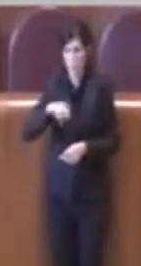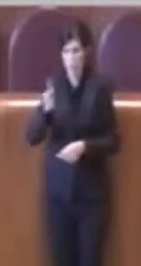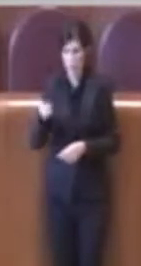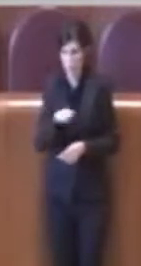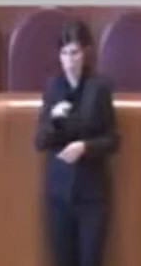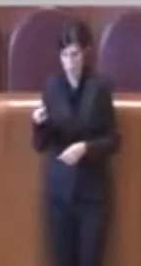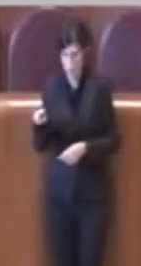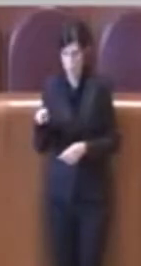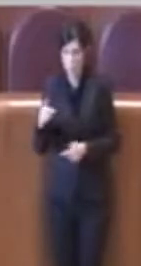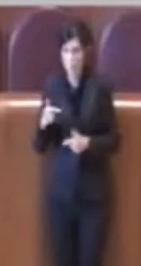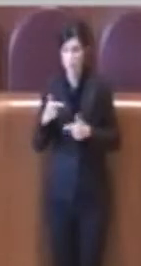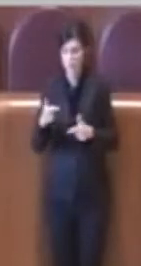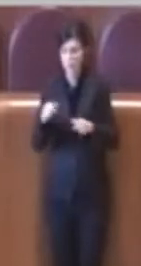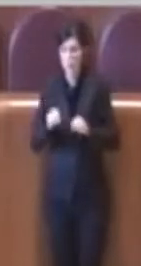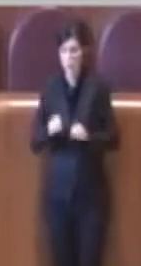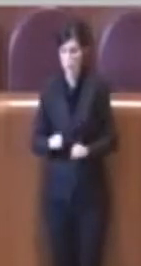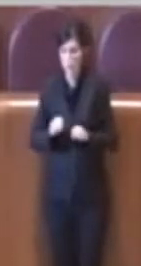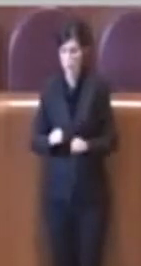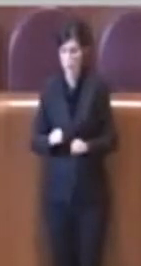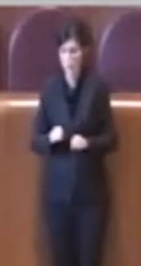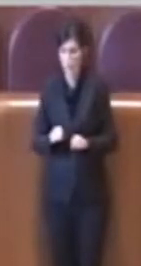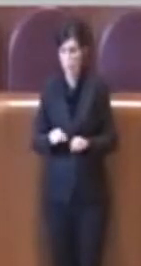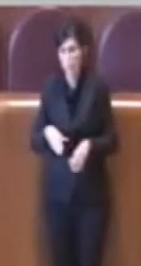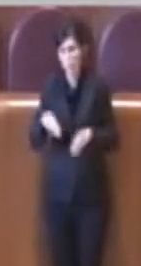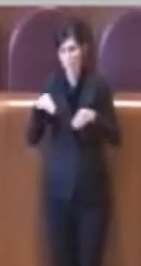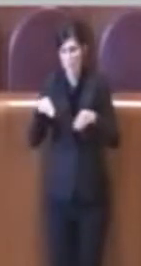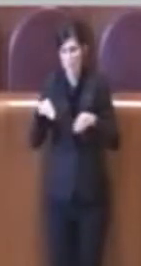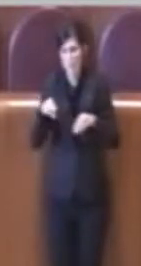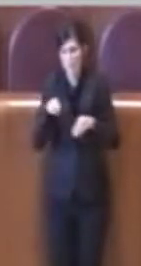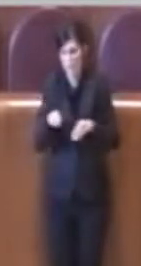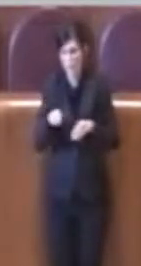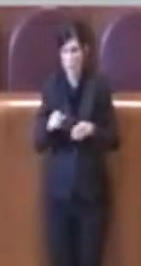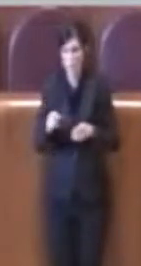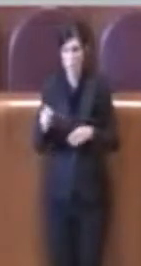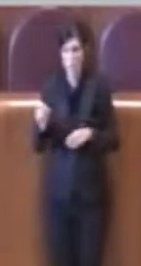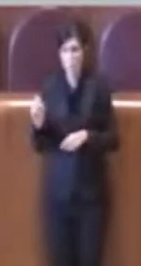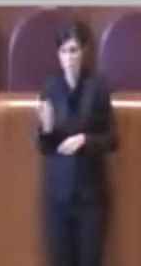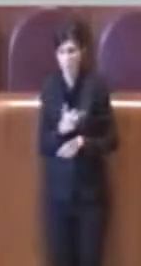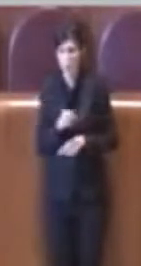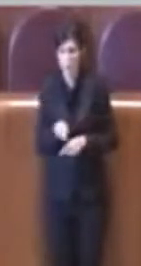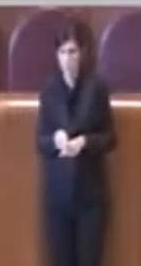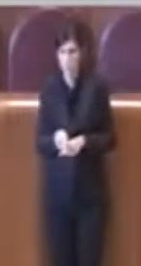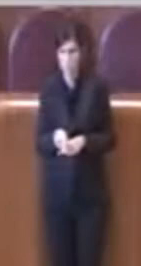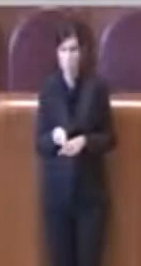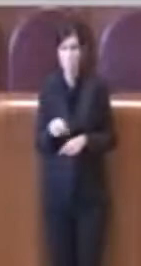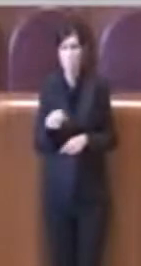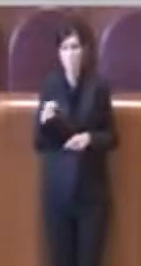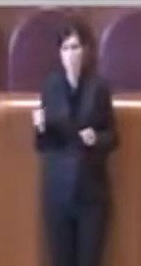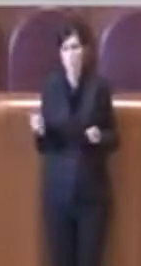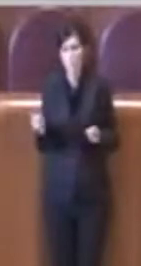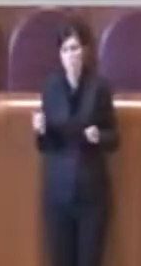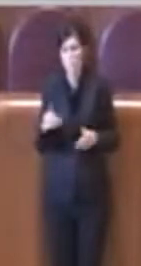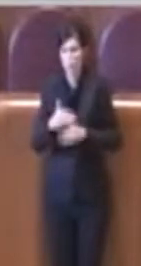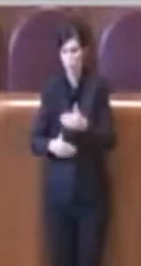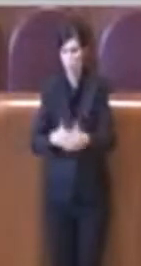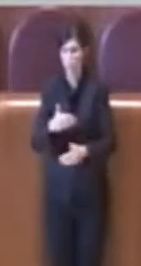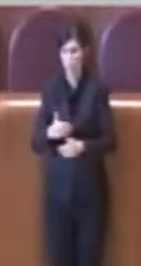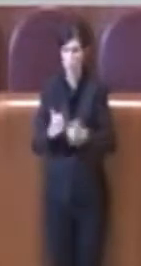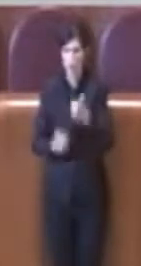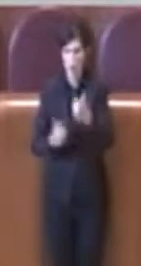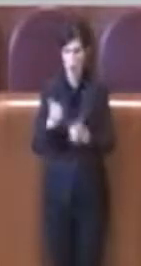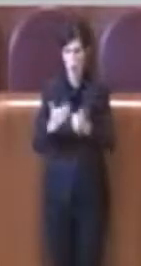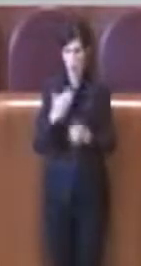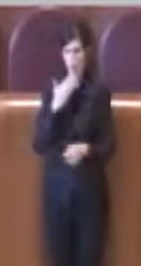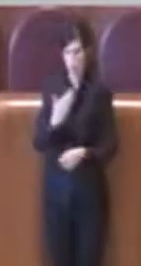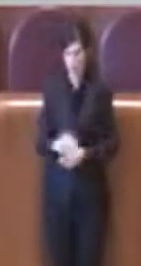consentire di partire immediatamente nei tempi più rapidi possibili con la procedura di concorso grazie